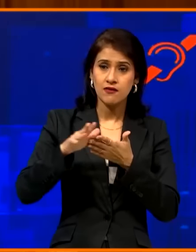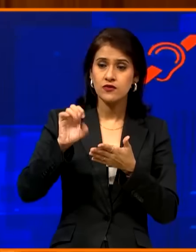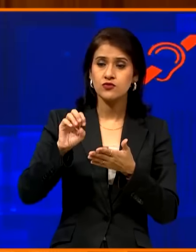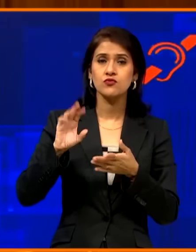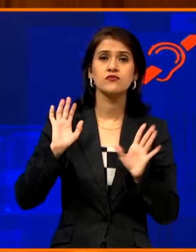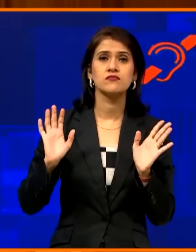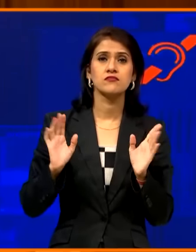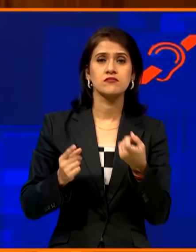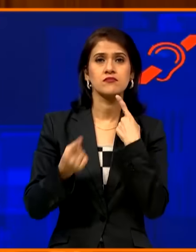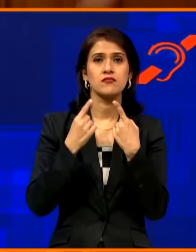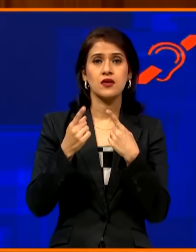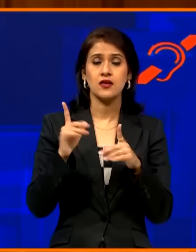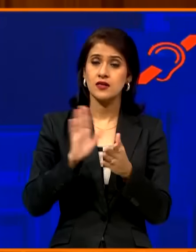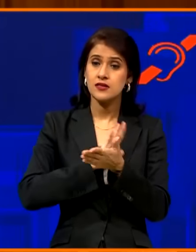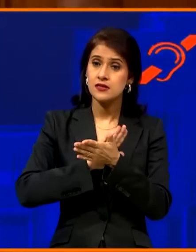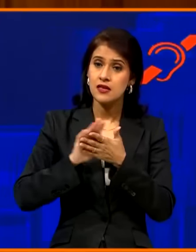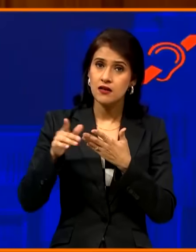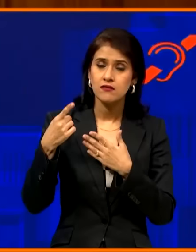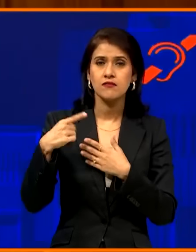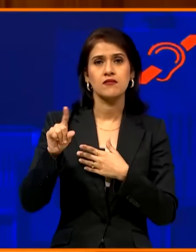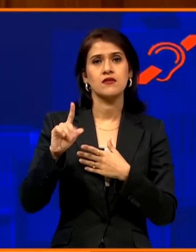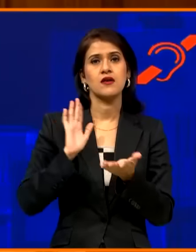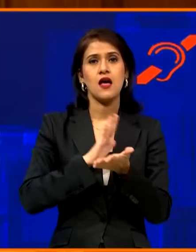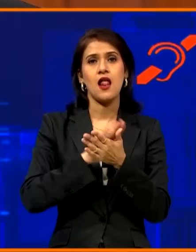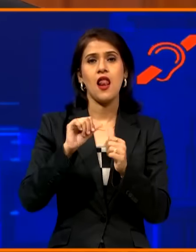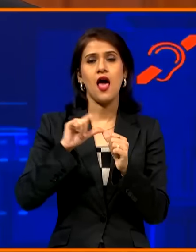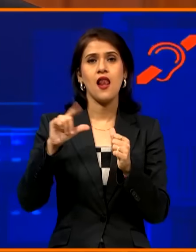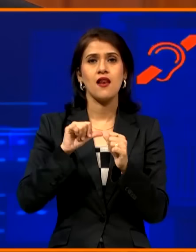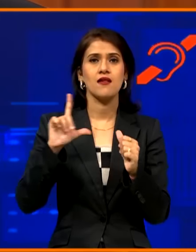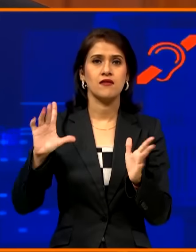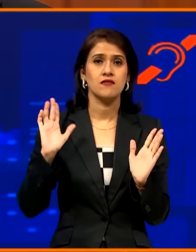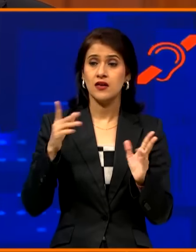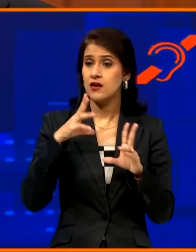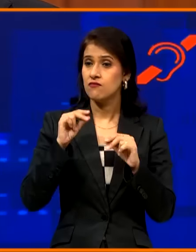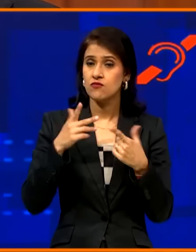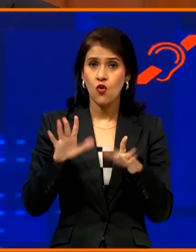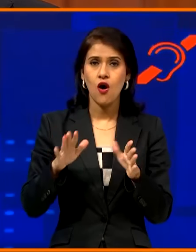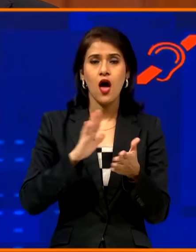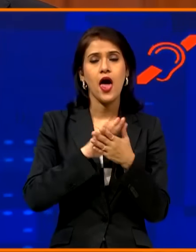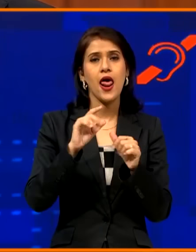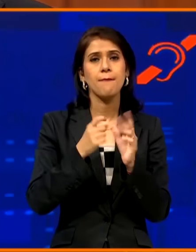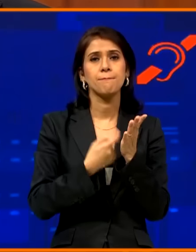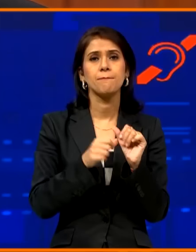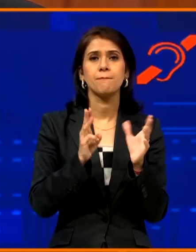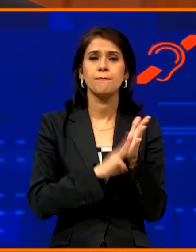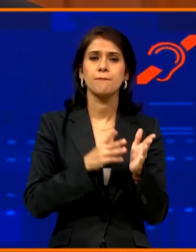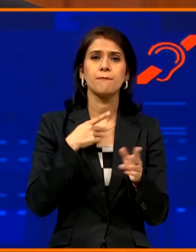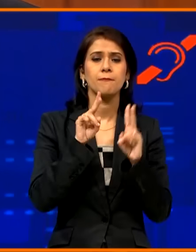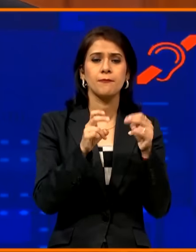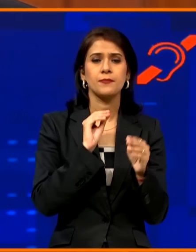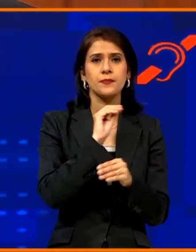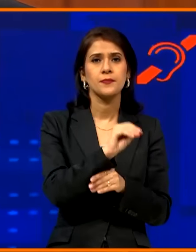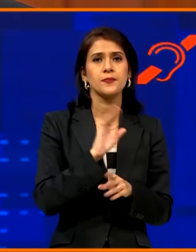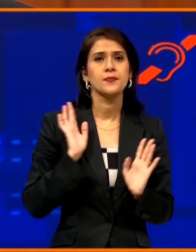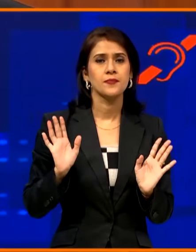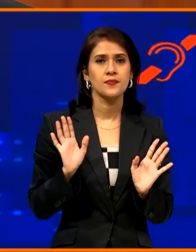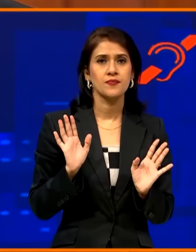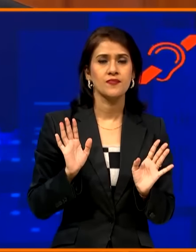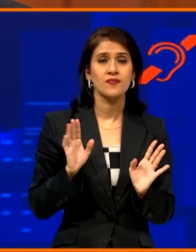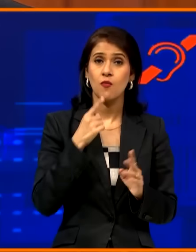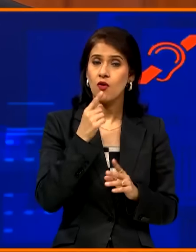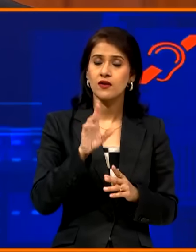है तो हलाल है नापाक है तो हराम है देखिए जो एसटीएफ के जो ऑफिसर्स हैं उन्होंने कहा कि जांच में पाया